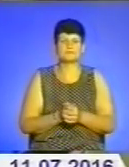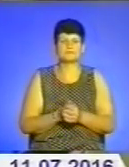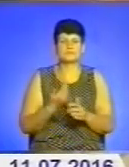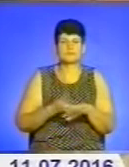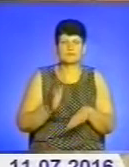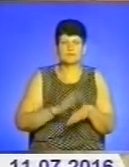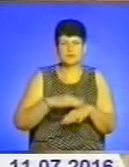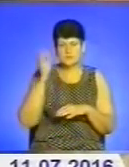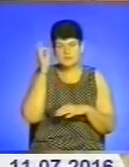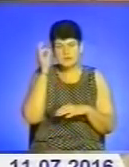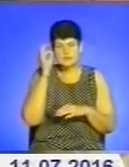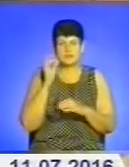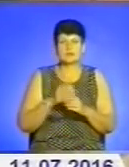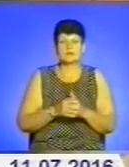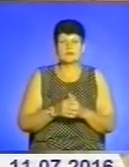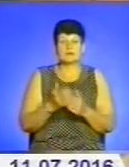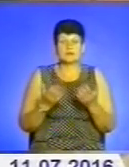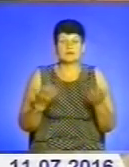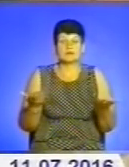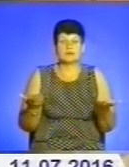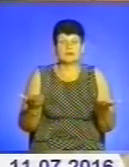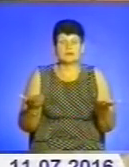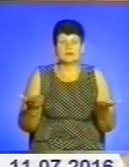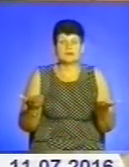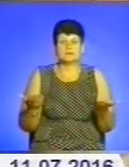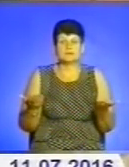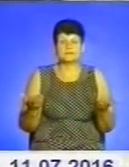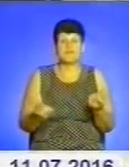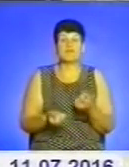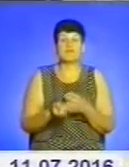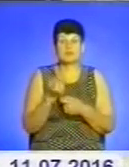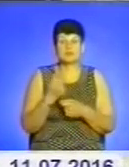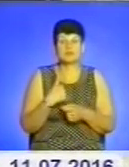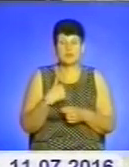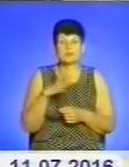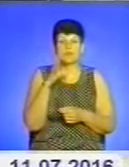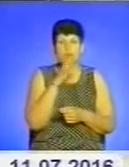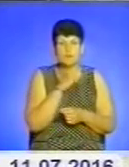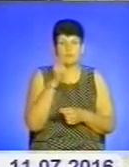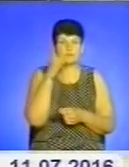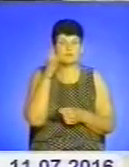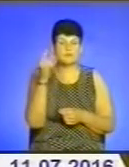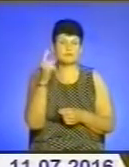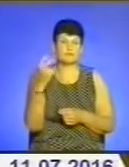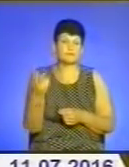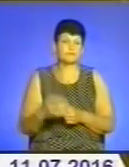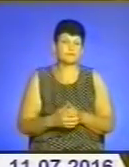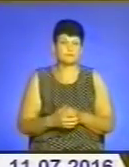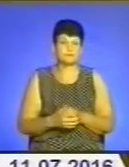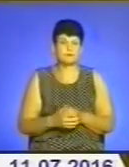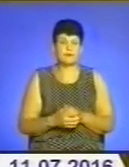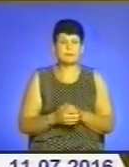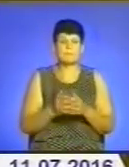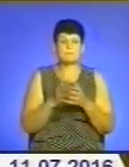Тяжко згадати це все, але... Але виявили, що нас пограбували і зателефонували в міліцію. Перевагу